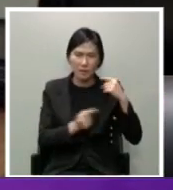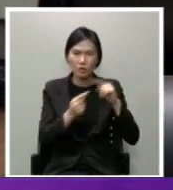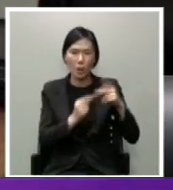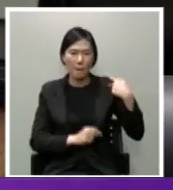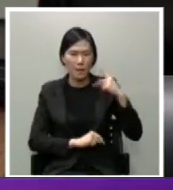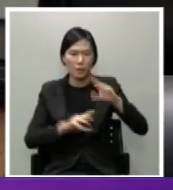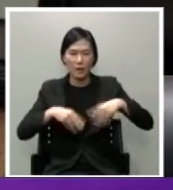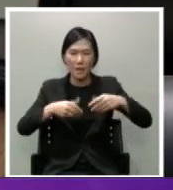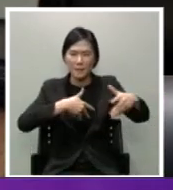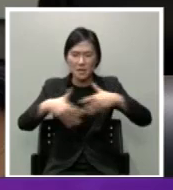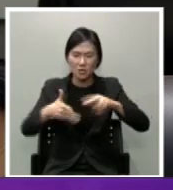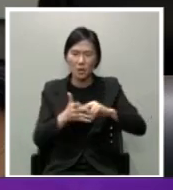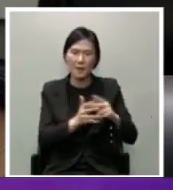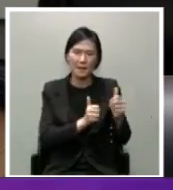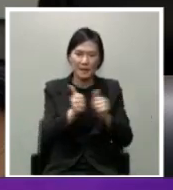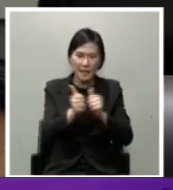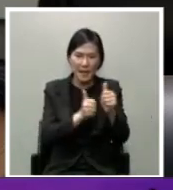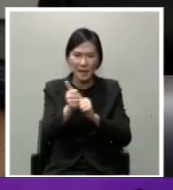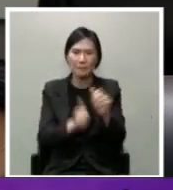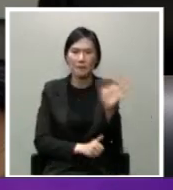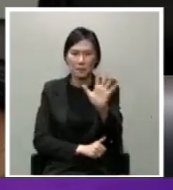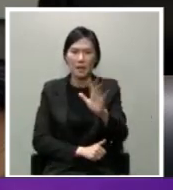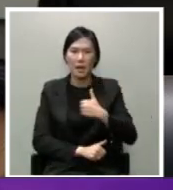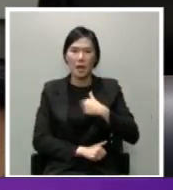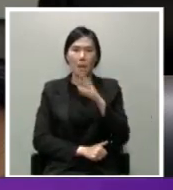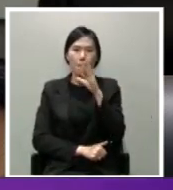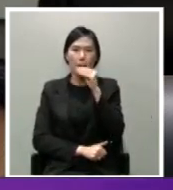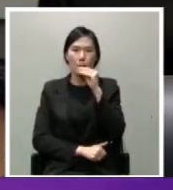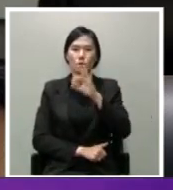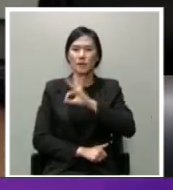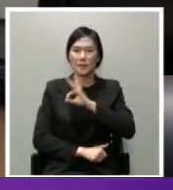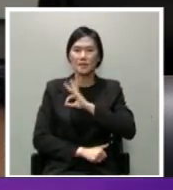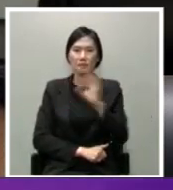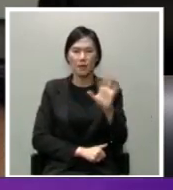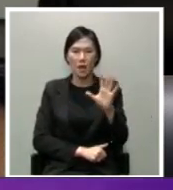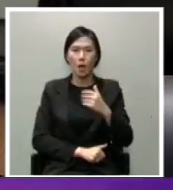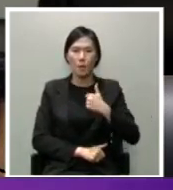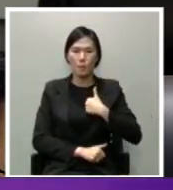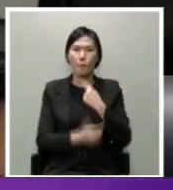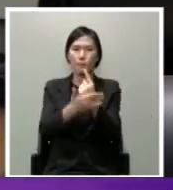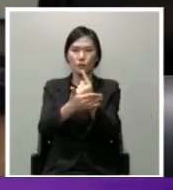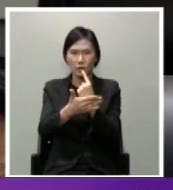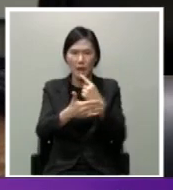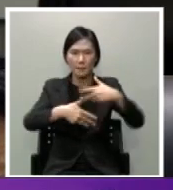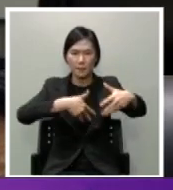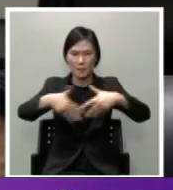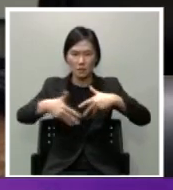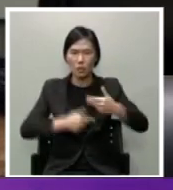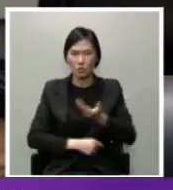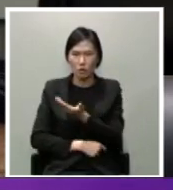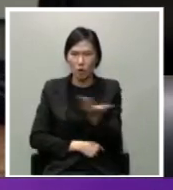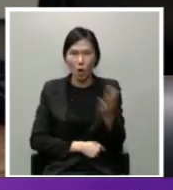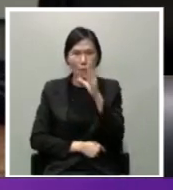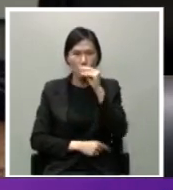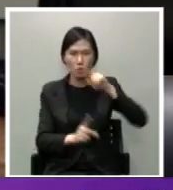ประชาชนน่ะเขาไม่แข็งครับอย่ามาเสียดสีสมาชิกผมเป็นตัวแทนปวงชนขอความกรุณาอย่าฟุ่ม